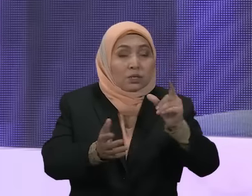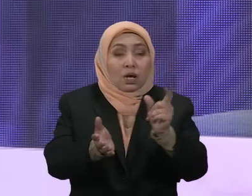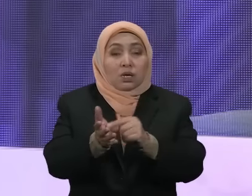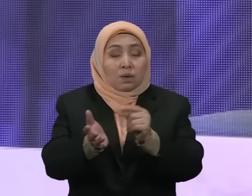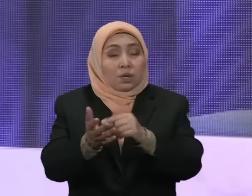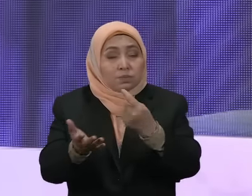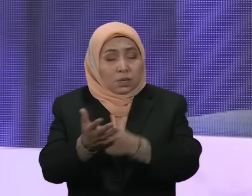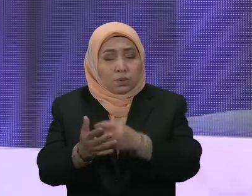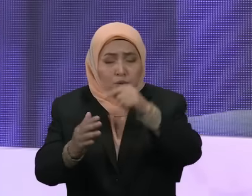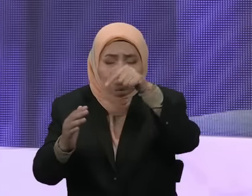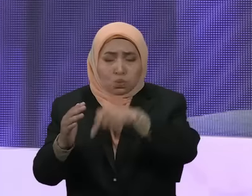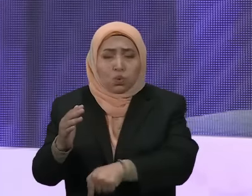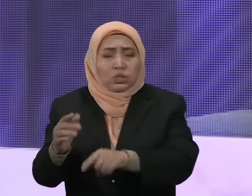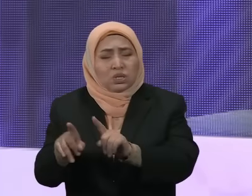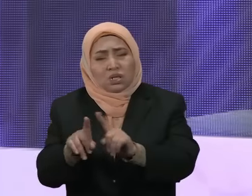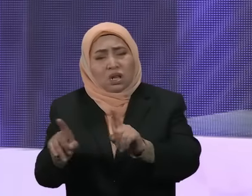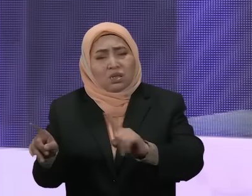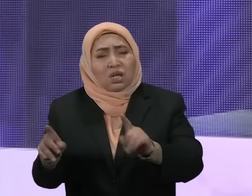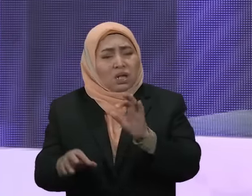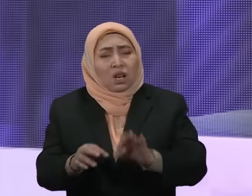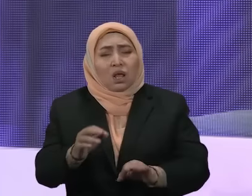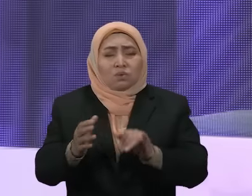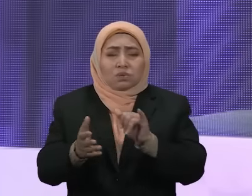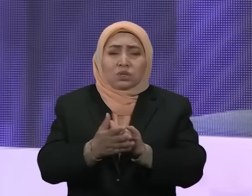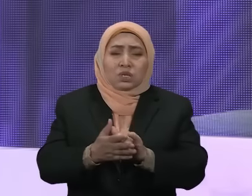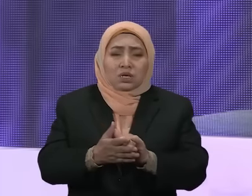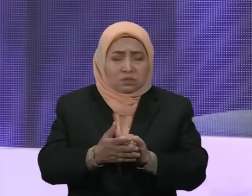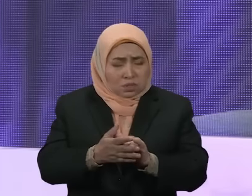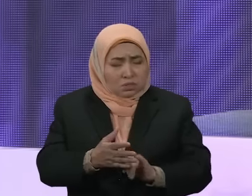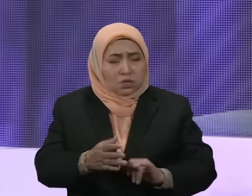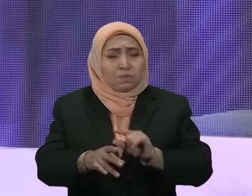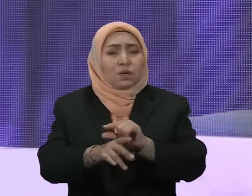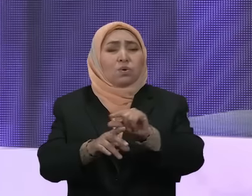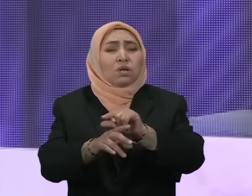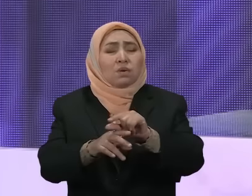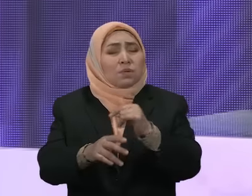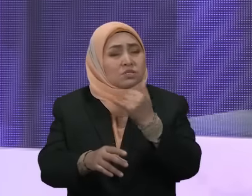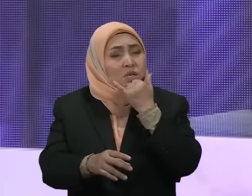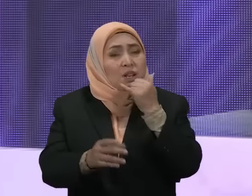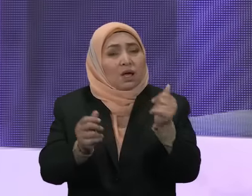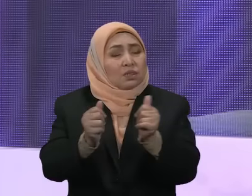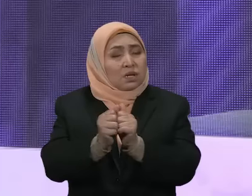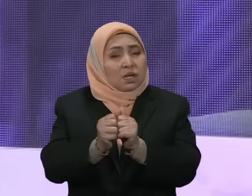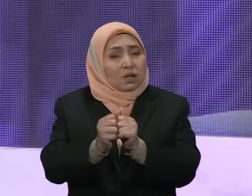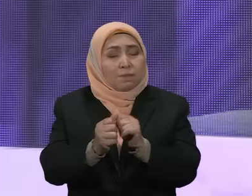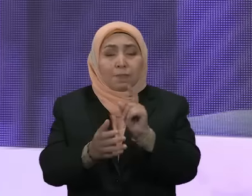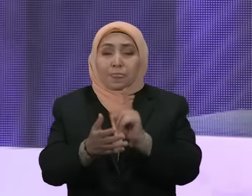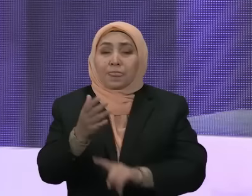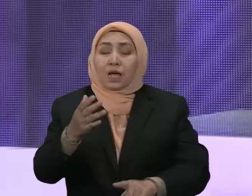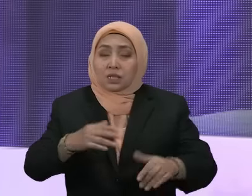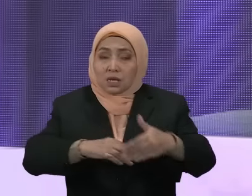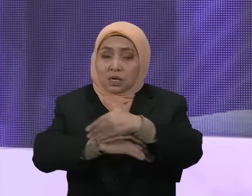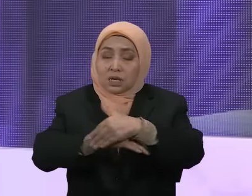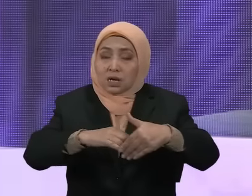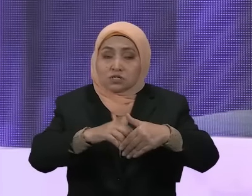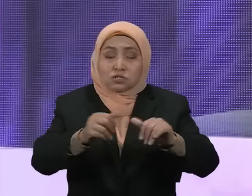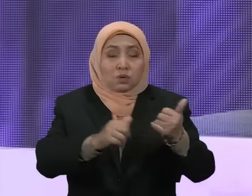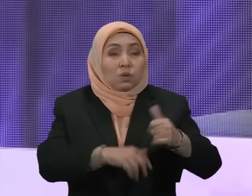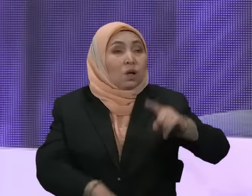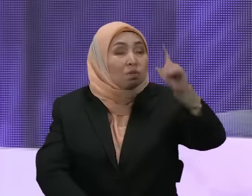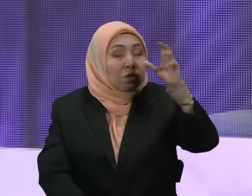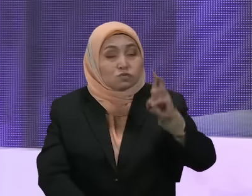tiba-tiba kemudian turun apa sebagainya. Kalau ianya dimanipulasikan, ia bersalahan dengan apa yang digariskan oleh Allah